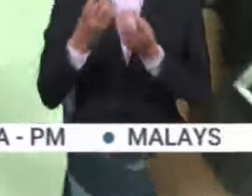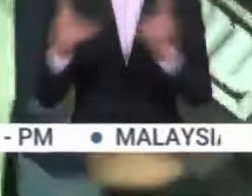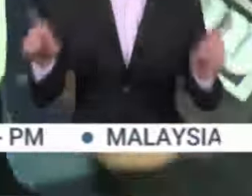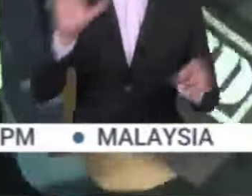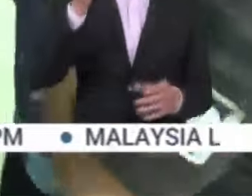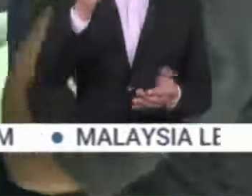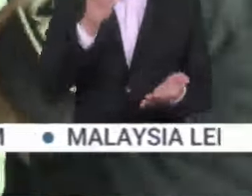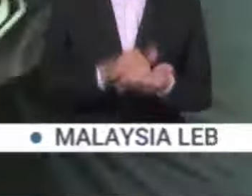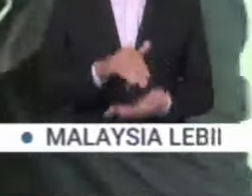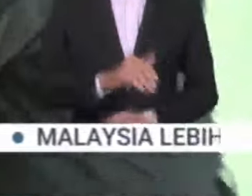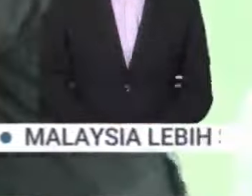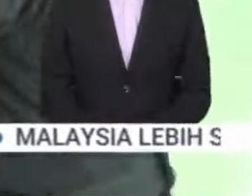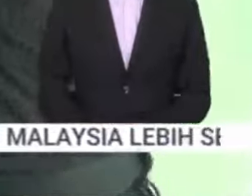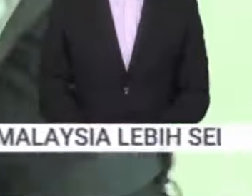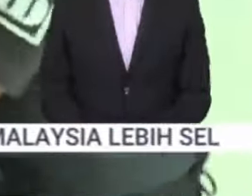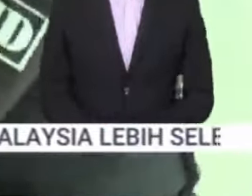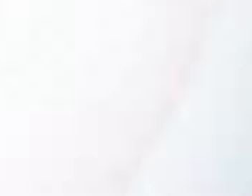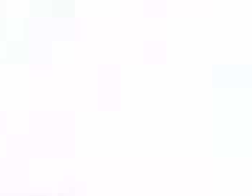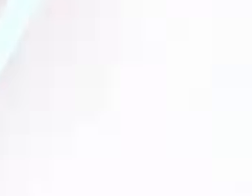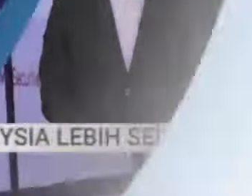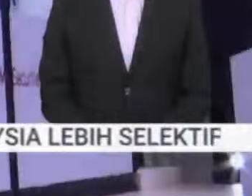RM10,000.